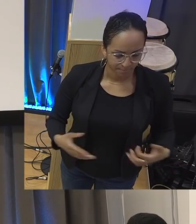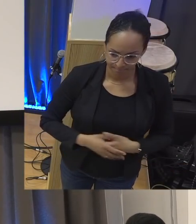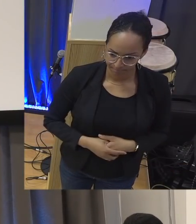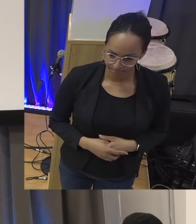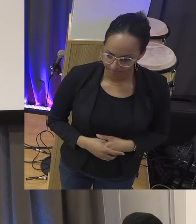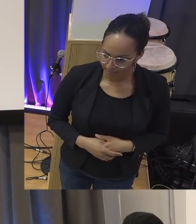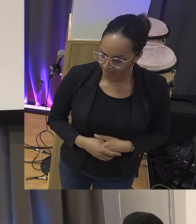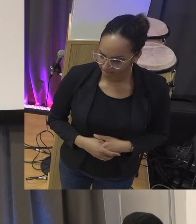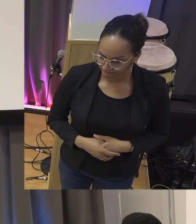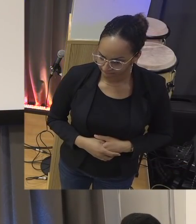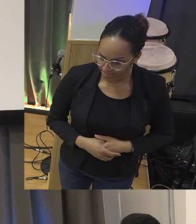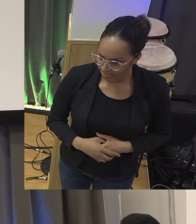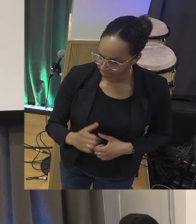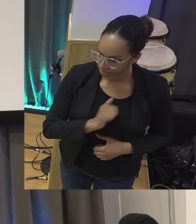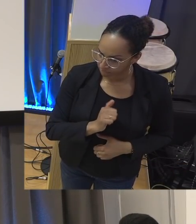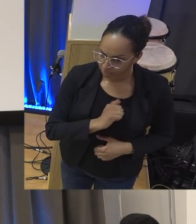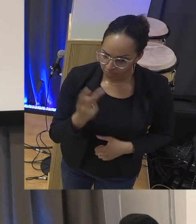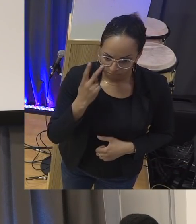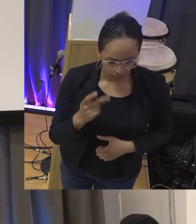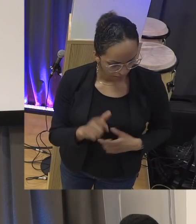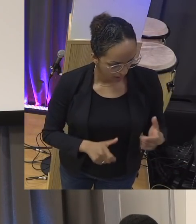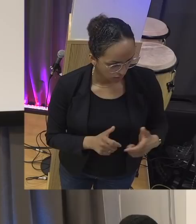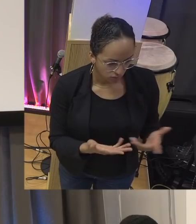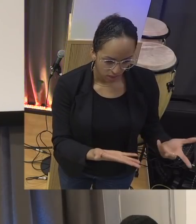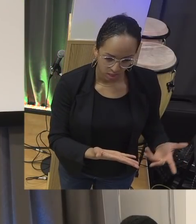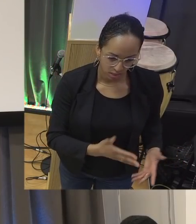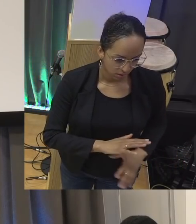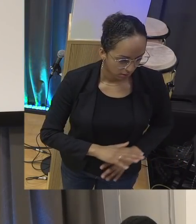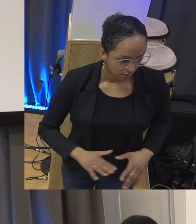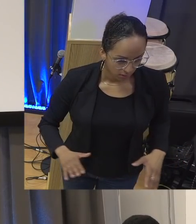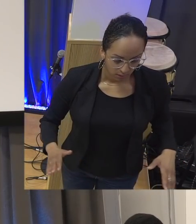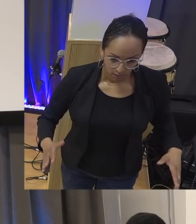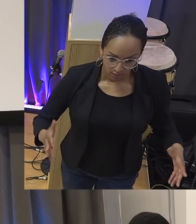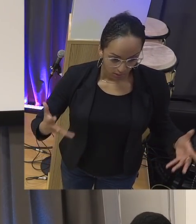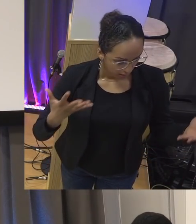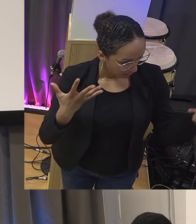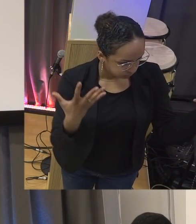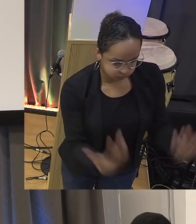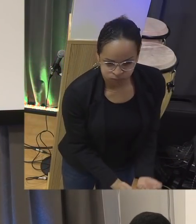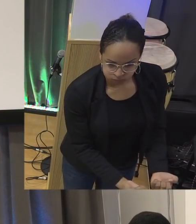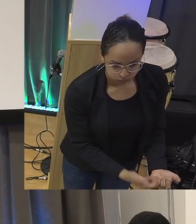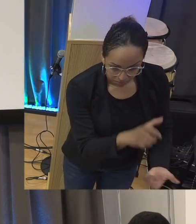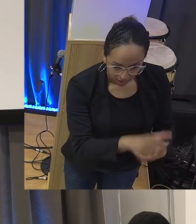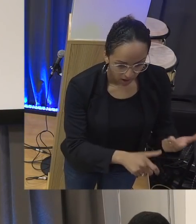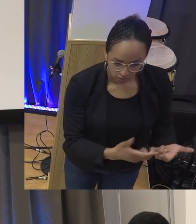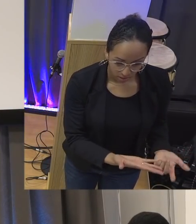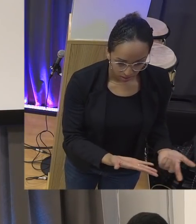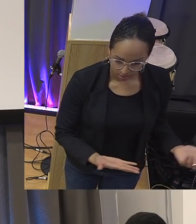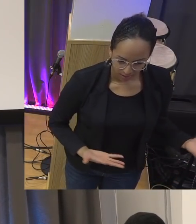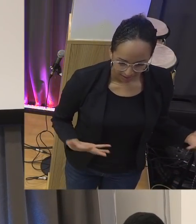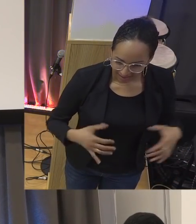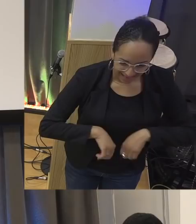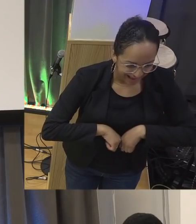Et je vois des gens cassés, brisés, détruits. Et moi, Zama, je suis